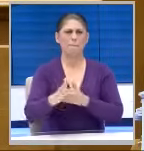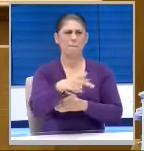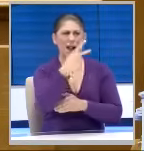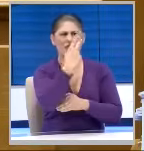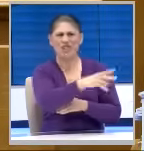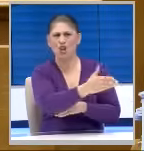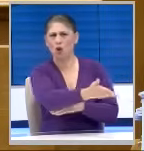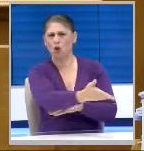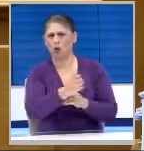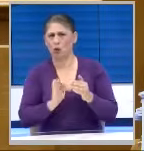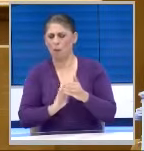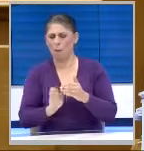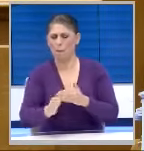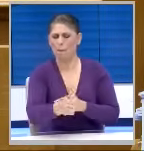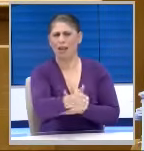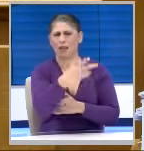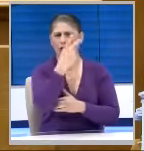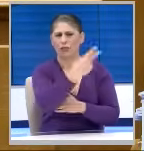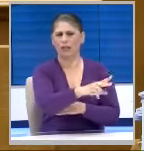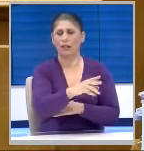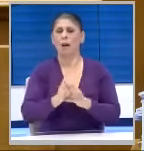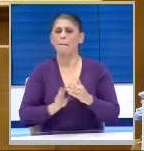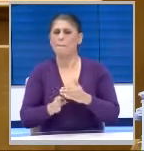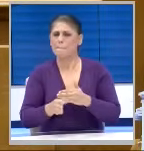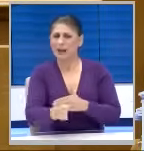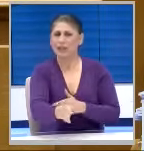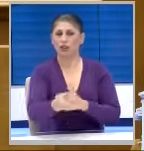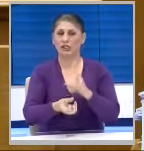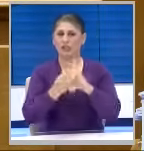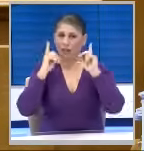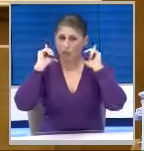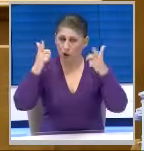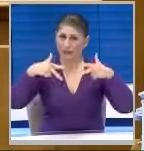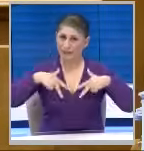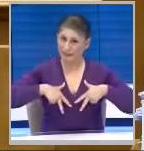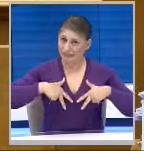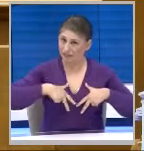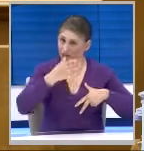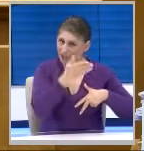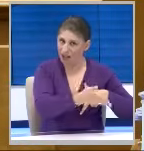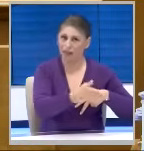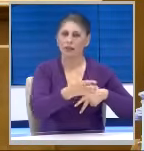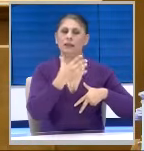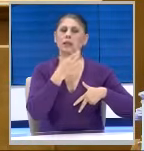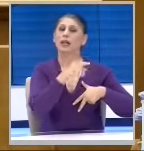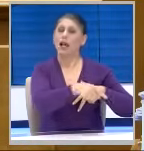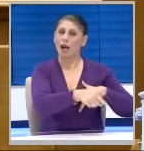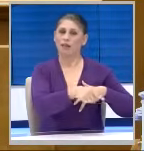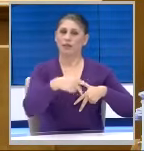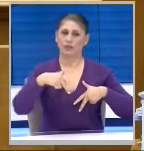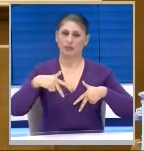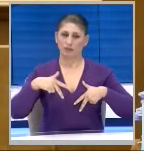ρουσφέτι σας ρουσφέτι της νέας δημοκρατίας και της κυβέρνησης της για την οποία